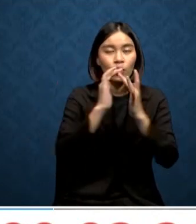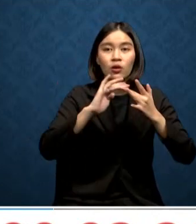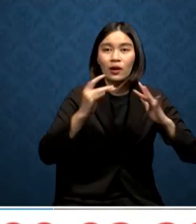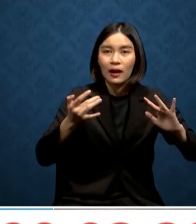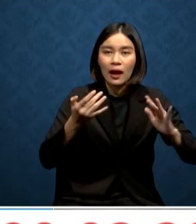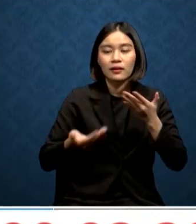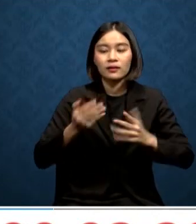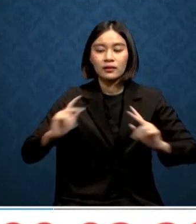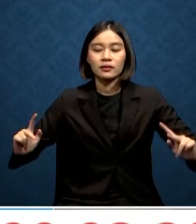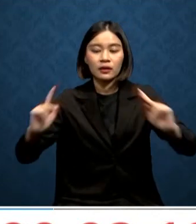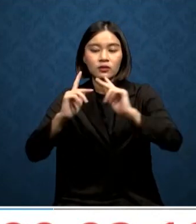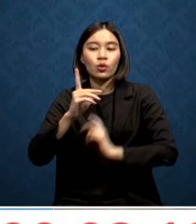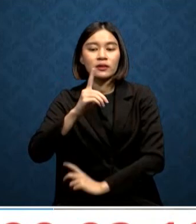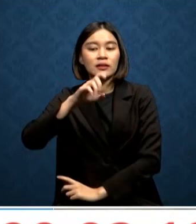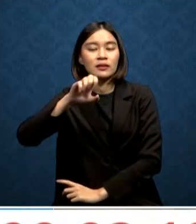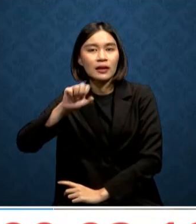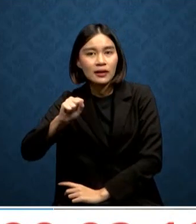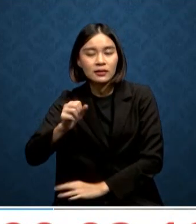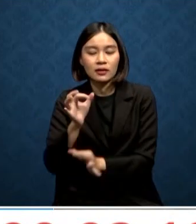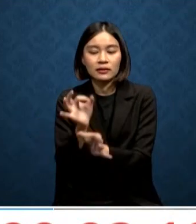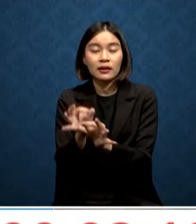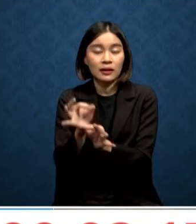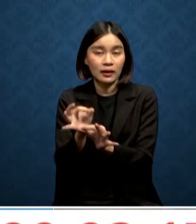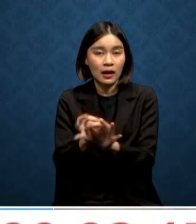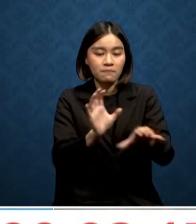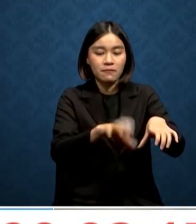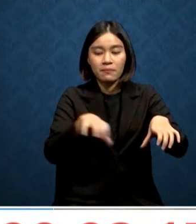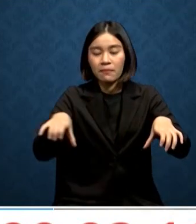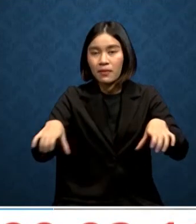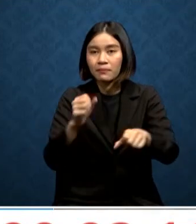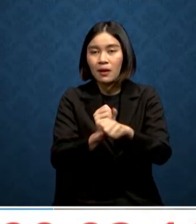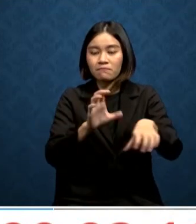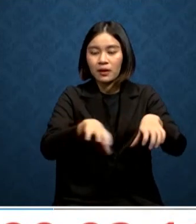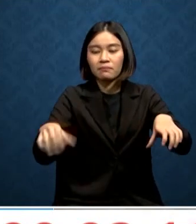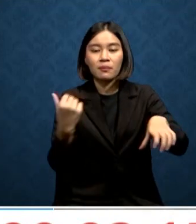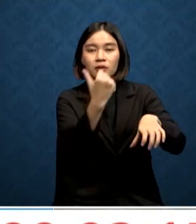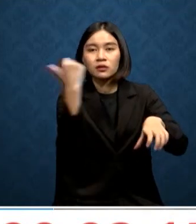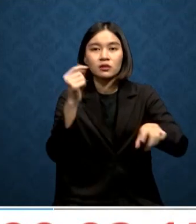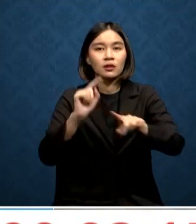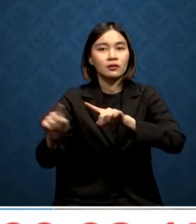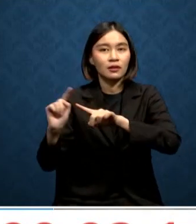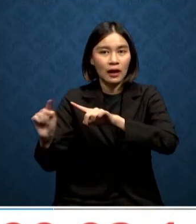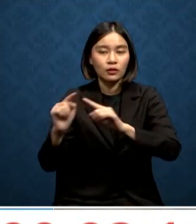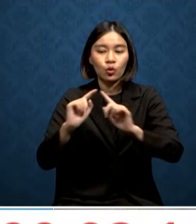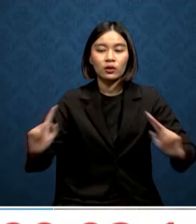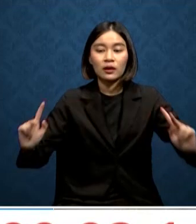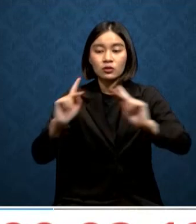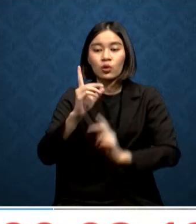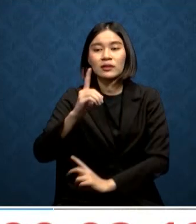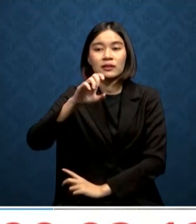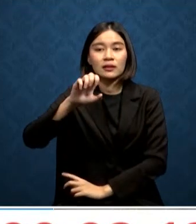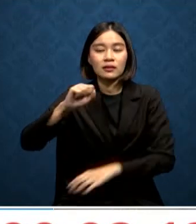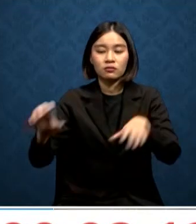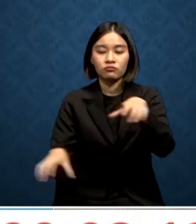องกระทรวง DES ธนาคารและหน่วยงานอื่นๆอีกมากมายนะครับในกระทรวง DES ก็จะมีเรื่อง